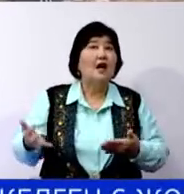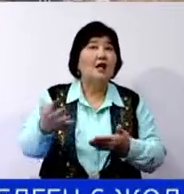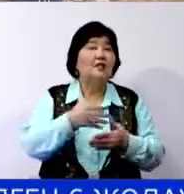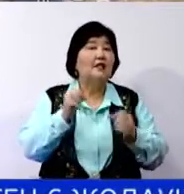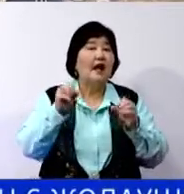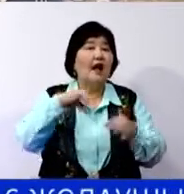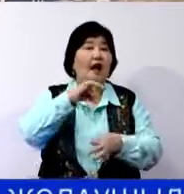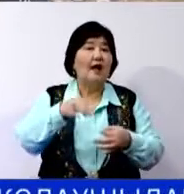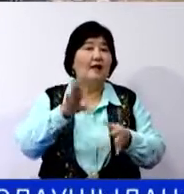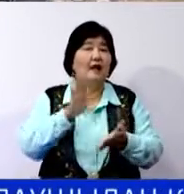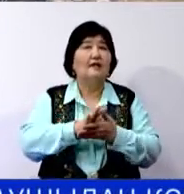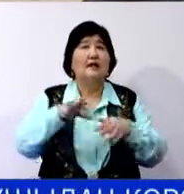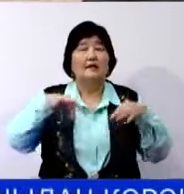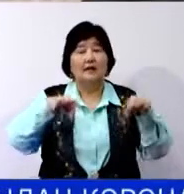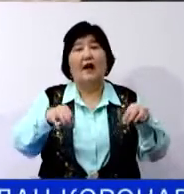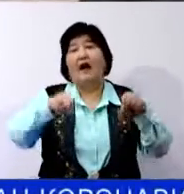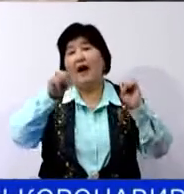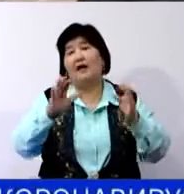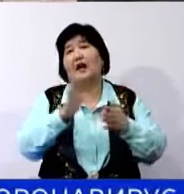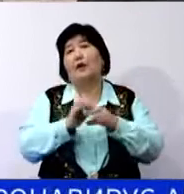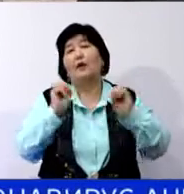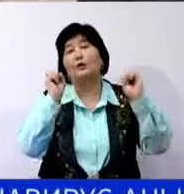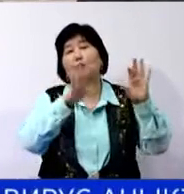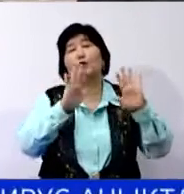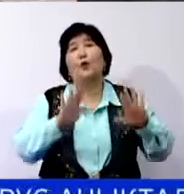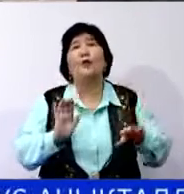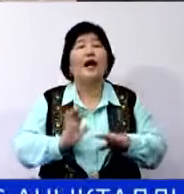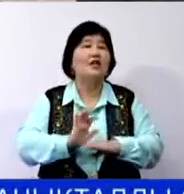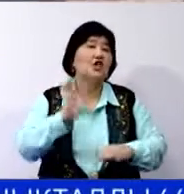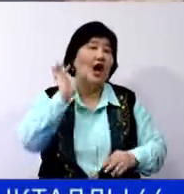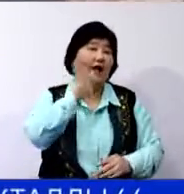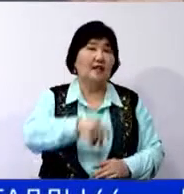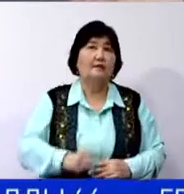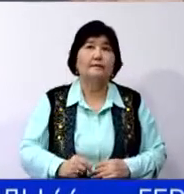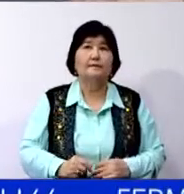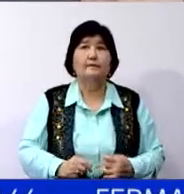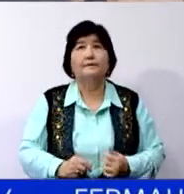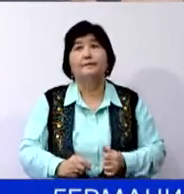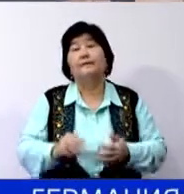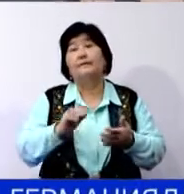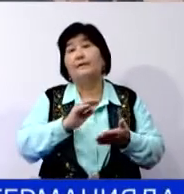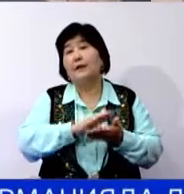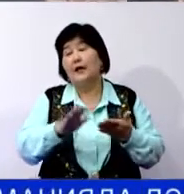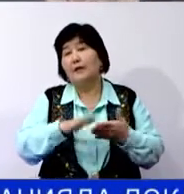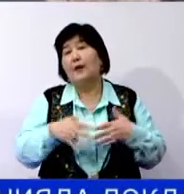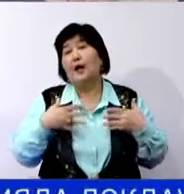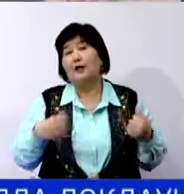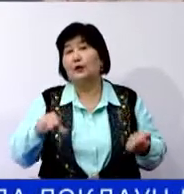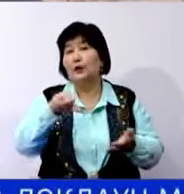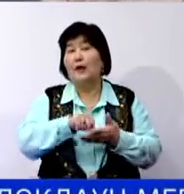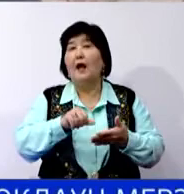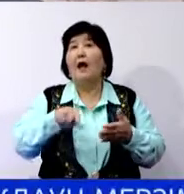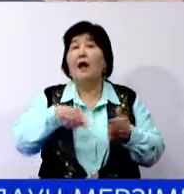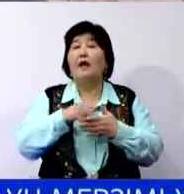қалдықтар техникаларға тиеліп, арнайы қоқыс төгетін орындарға шығарылды. Тазалық денсаулық кепілі деген, қаламыз таза